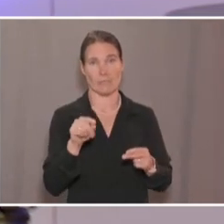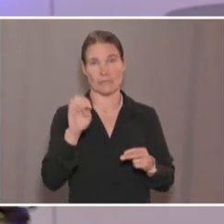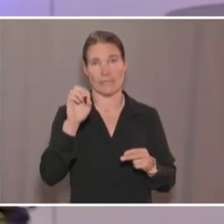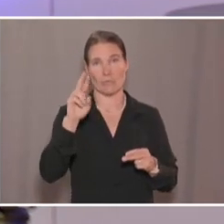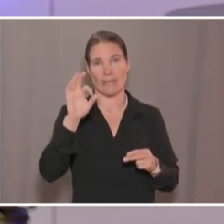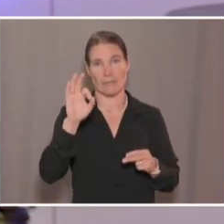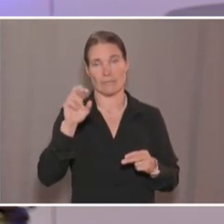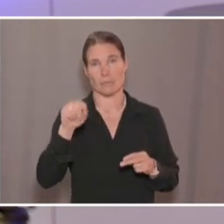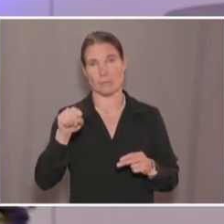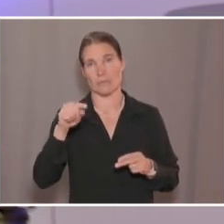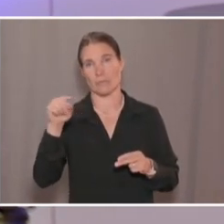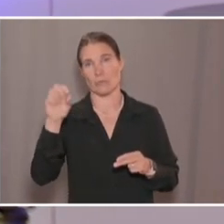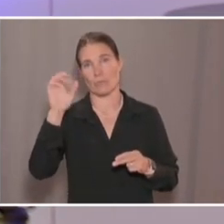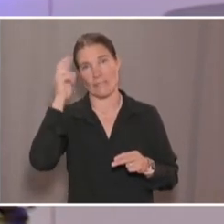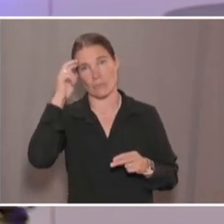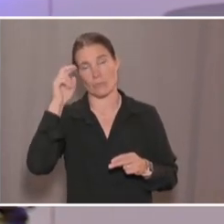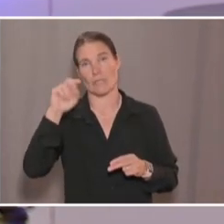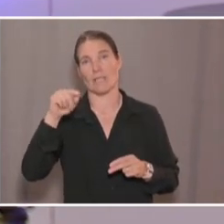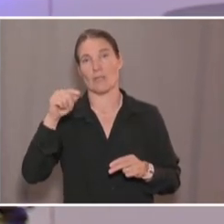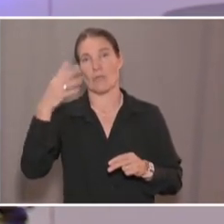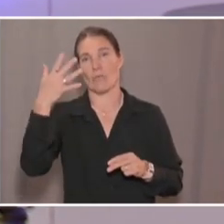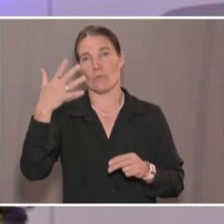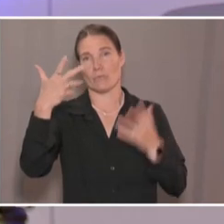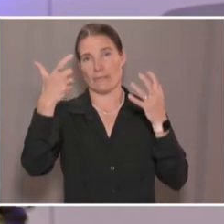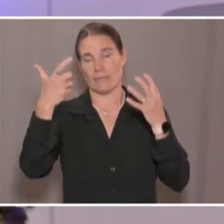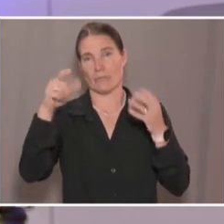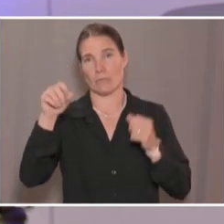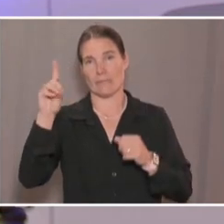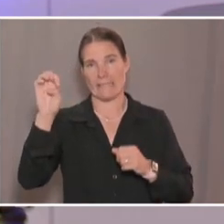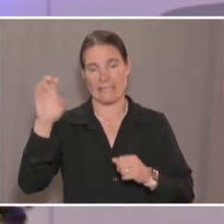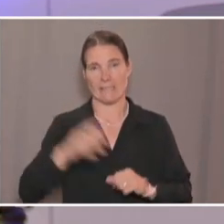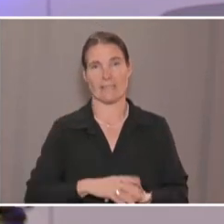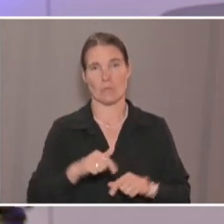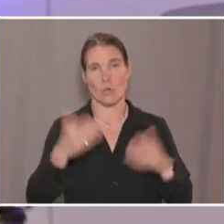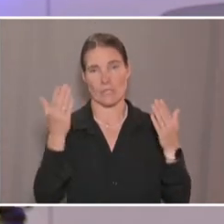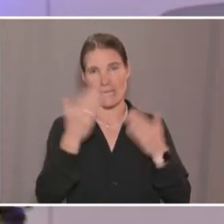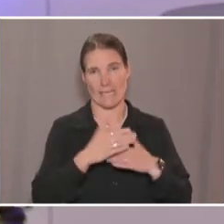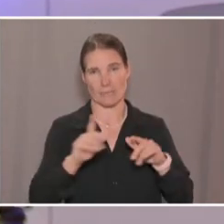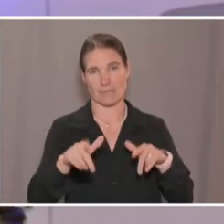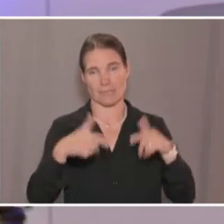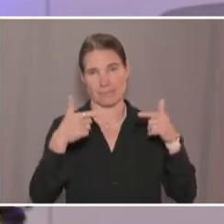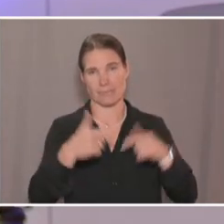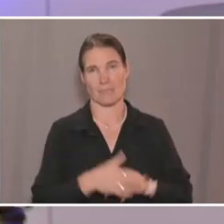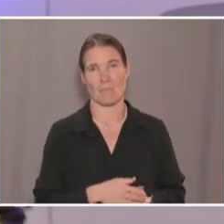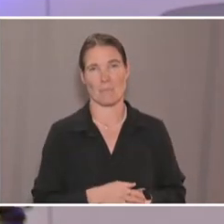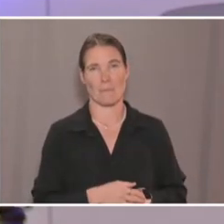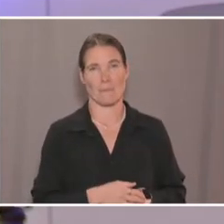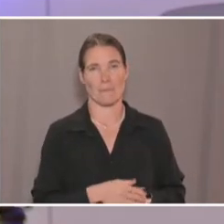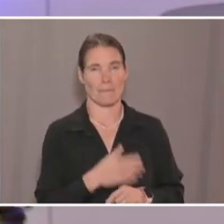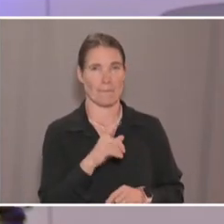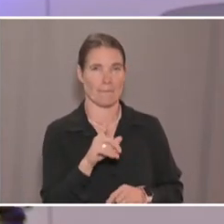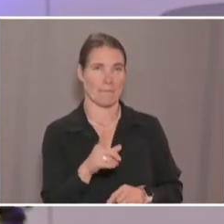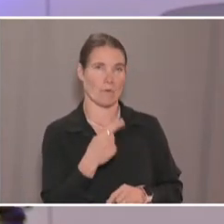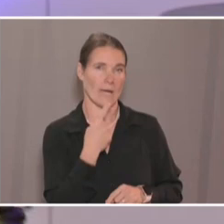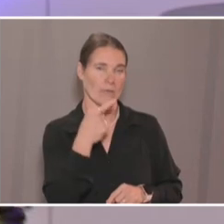www.uni-flensburg/75. Da können Sie dann heute Abend zum Beispiel auch die Podiumsdiskussion, die mehrfach erwähnte, sehen. Und es bleibt mir jetzt die Freude, Ihnen zum Abschluss noch